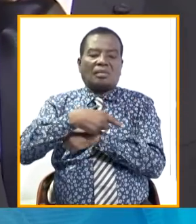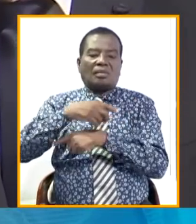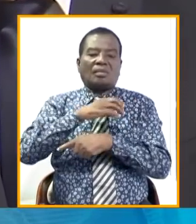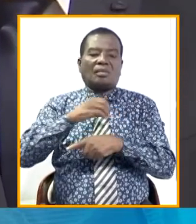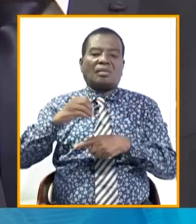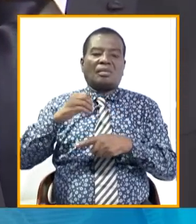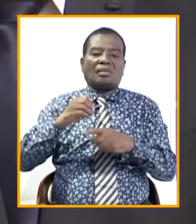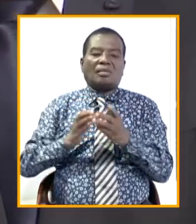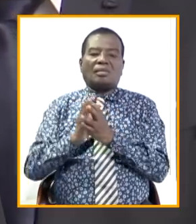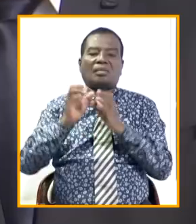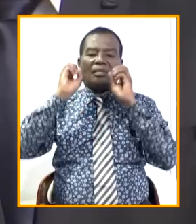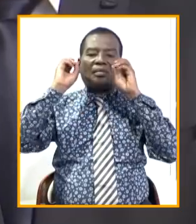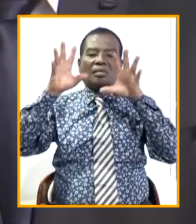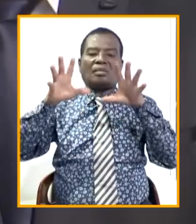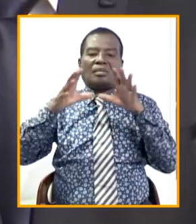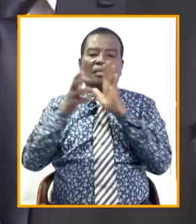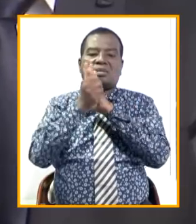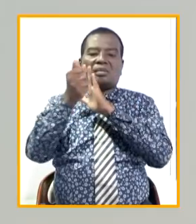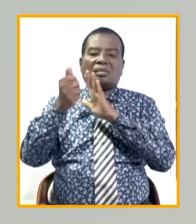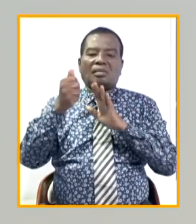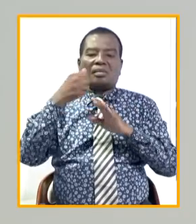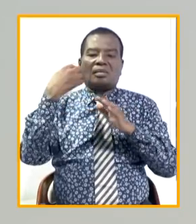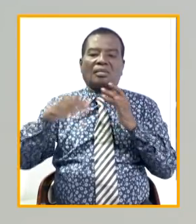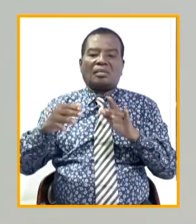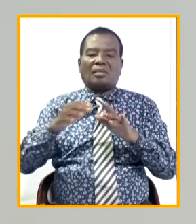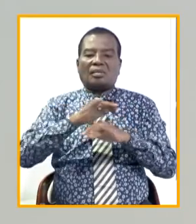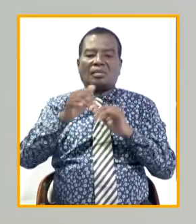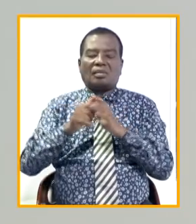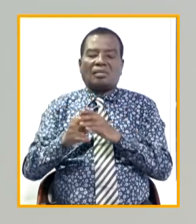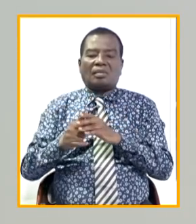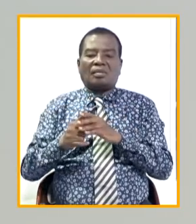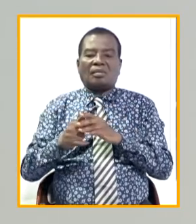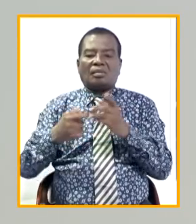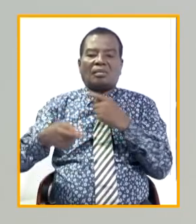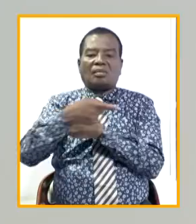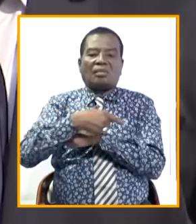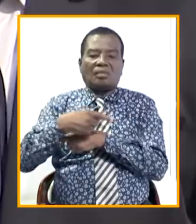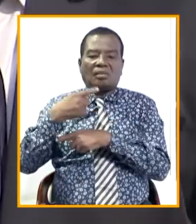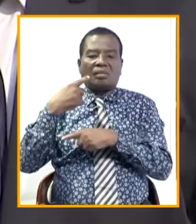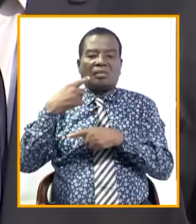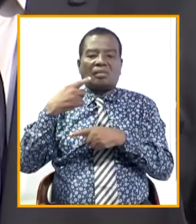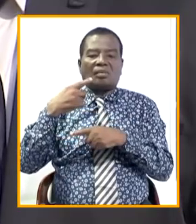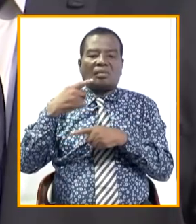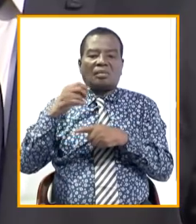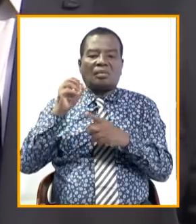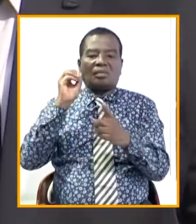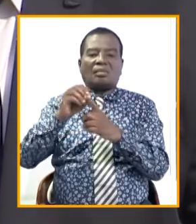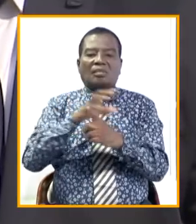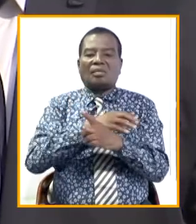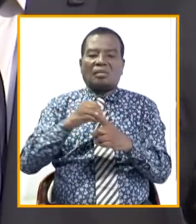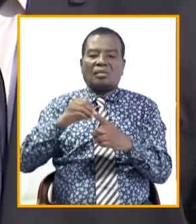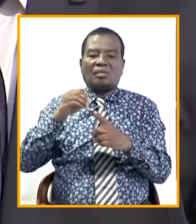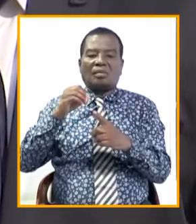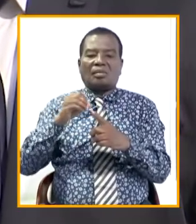donc on va bien éclairer de qualité et à la fin tout ça, ça va être piloté parce qu'aujourd'hui on arrive sur des objets connectés et les lampadaires vont